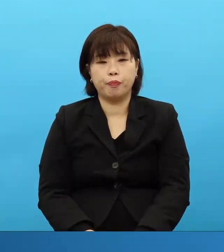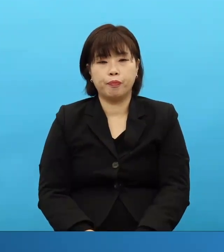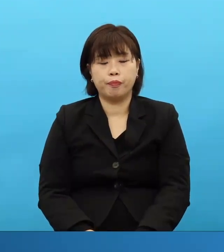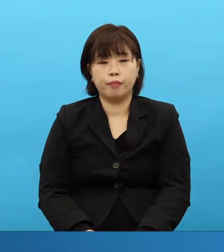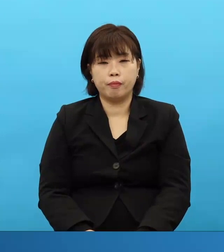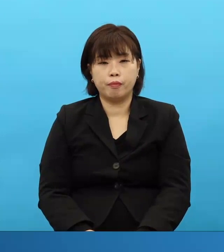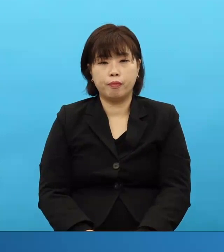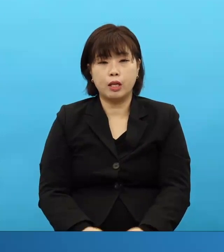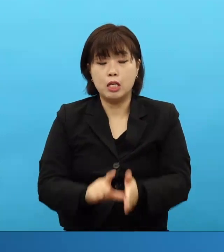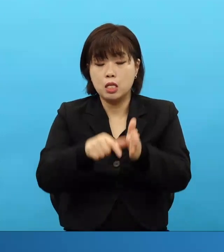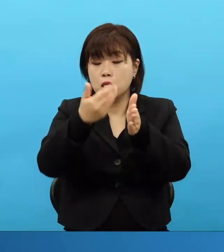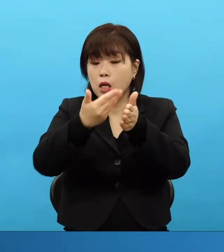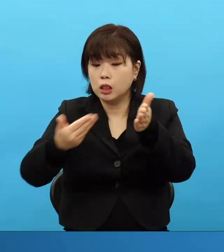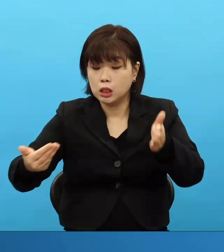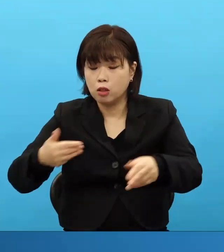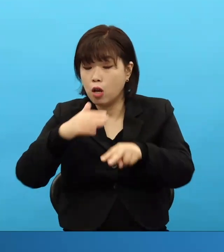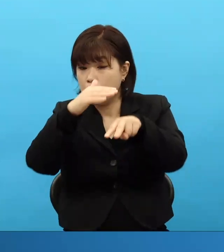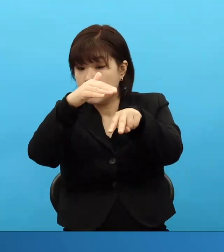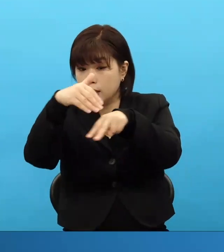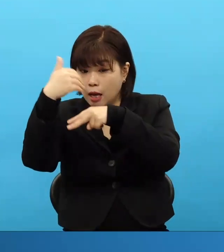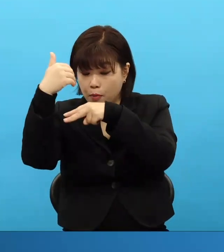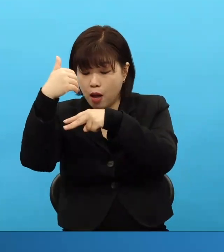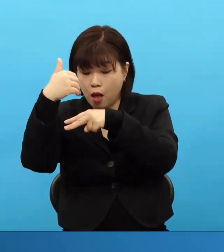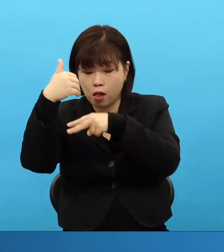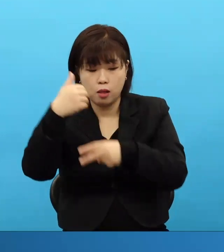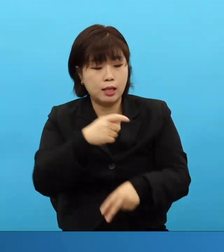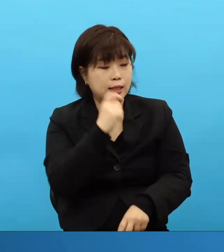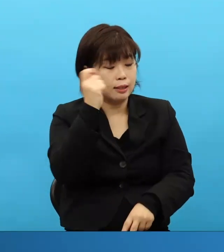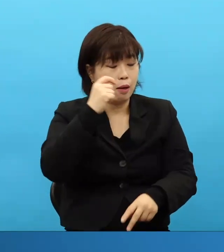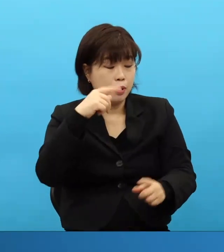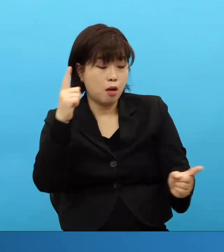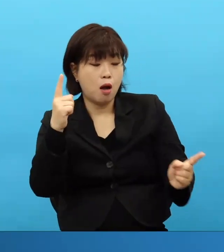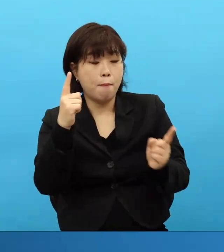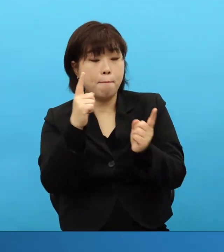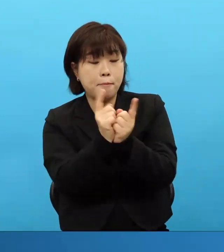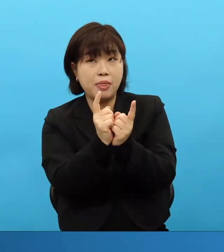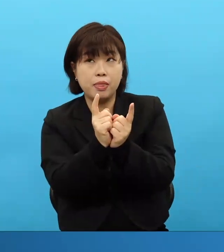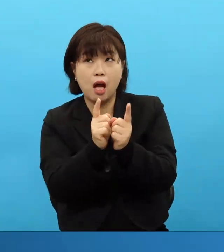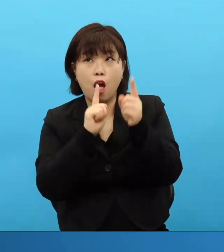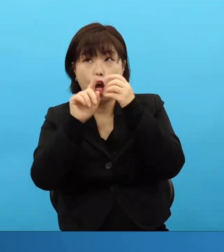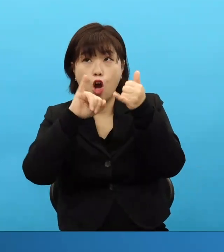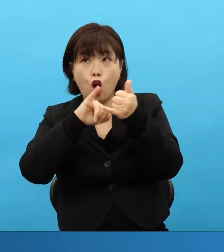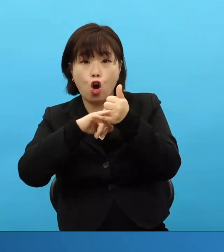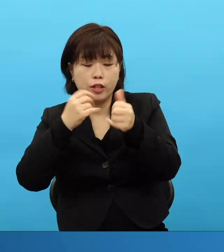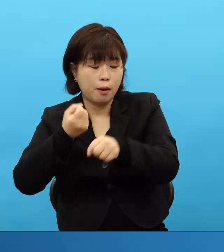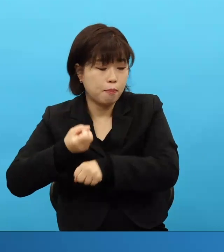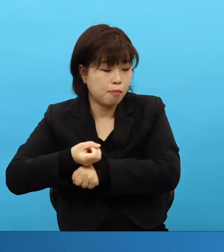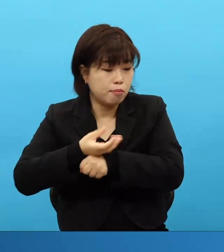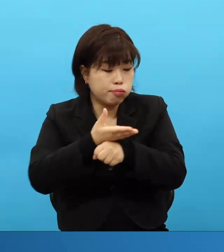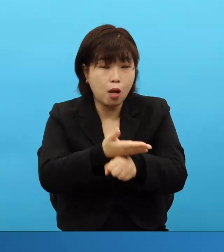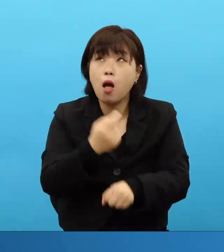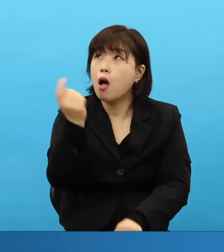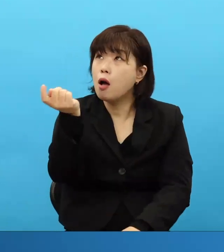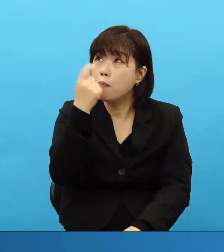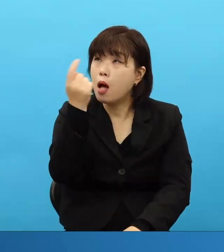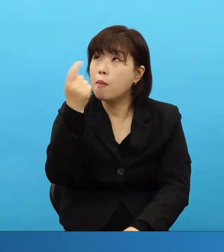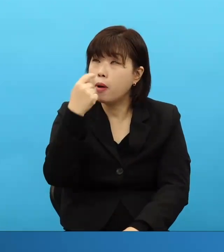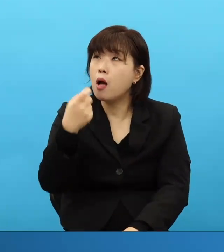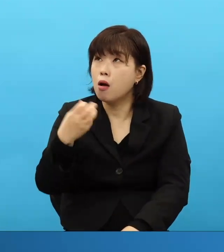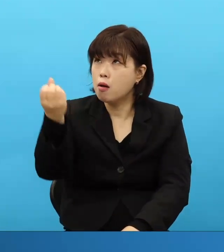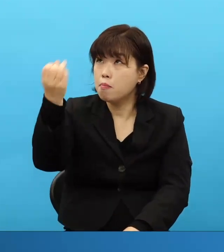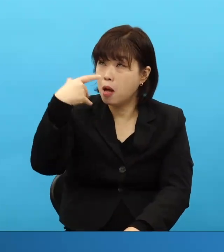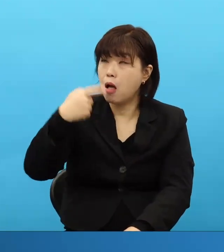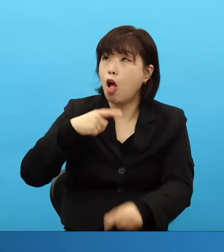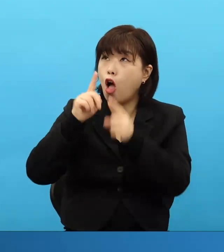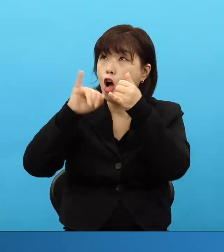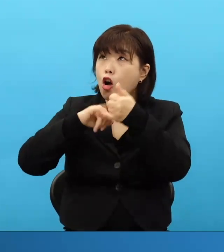결국 Samuel. 여러분에게 진짜 답은 목사님 통해서 얻어야 됩니다. Ultimately, you must gain your true 그렇죠? answer 안 through the 그러면 pastor. 다른 데서 얻어야 돼요. If not, you have to gain it